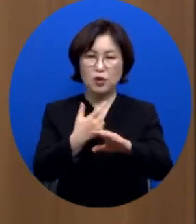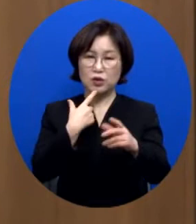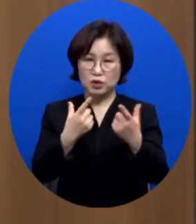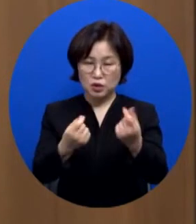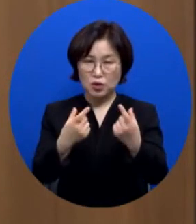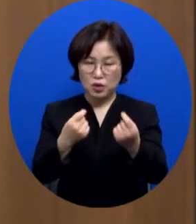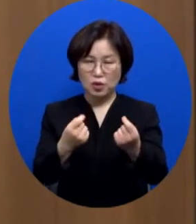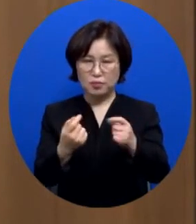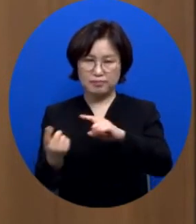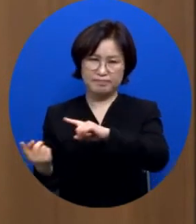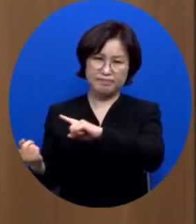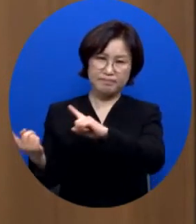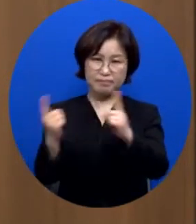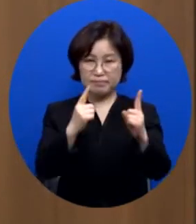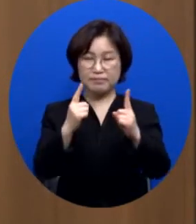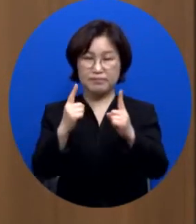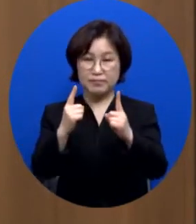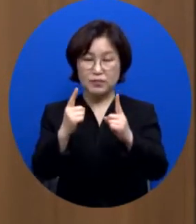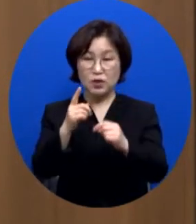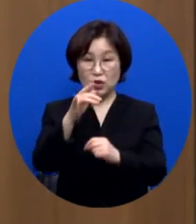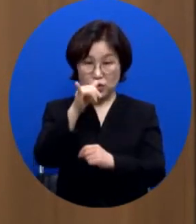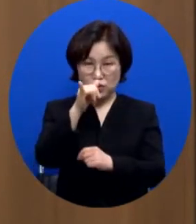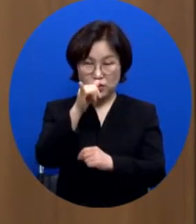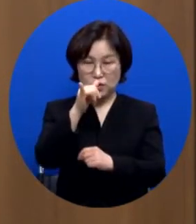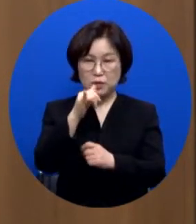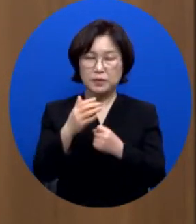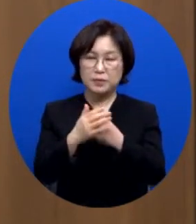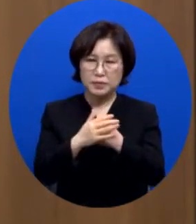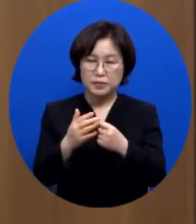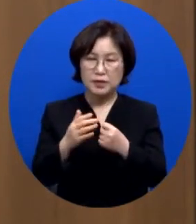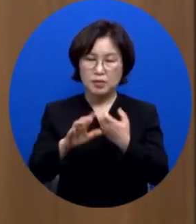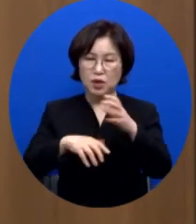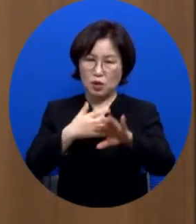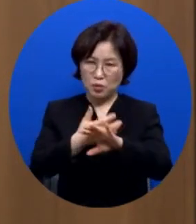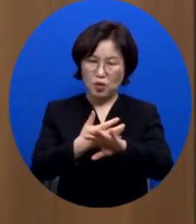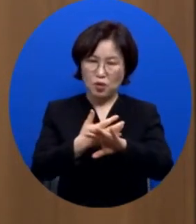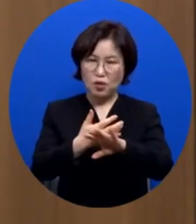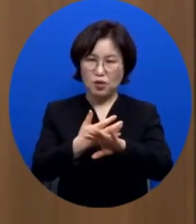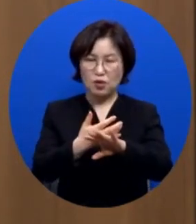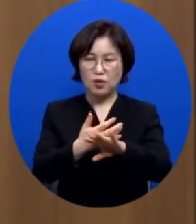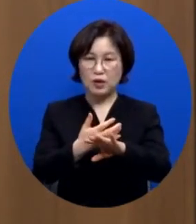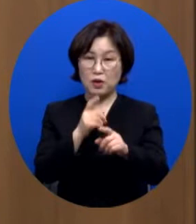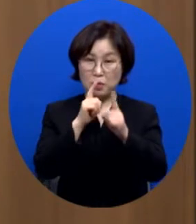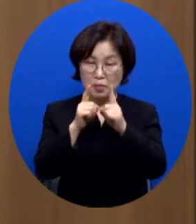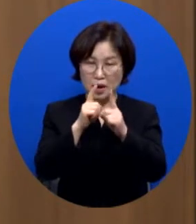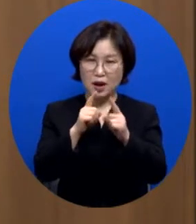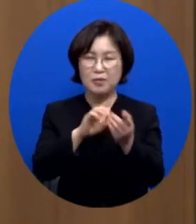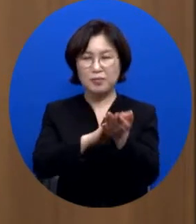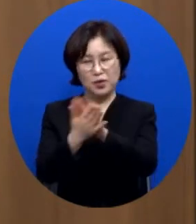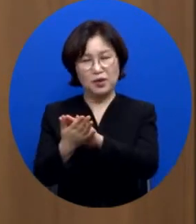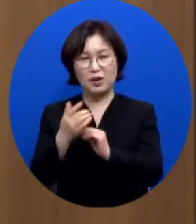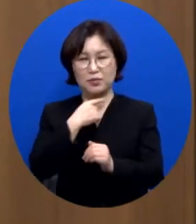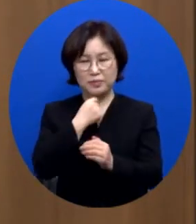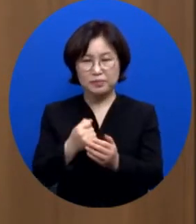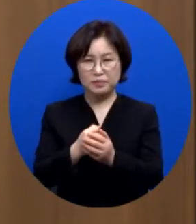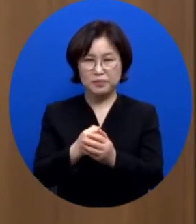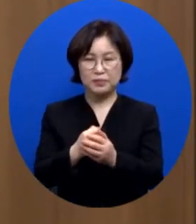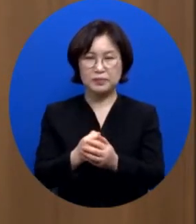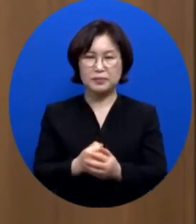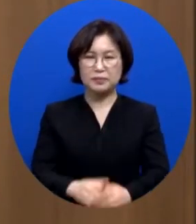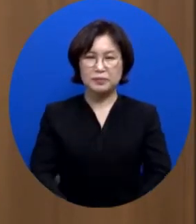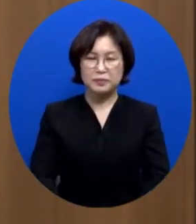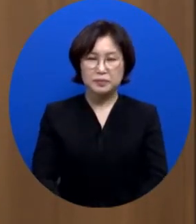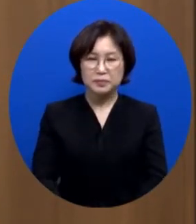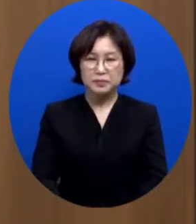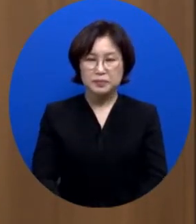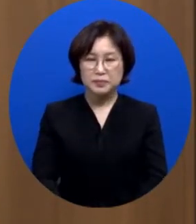이제 그 민족이 일어난 적은 없었습니다. 근데 3.1 운동을 그래서 혁명이다 저는 이렇게